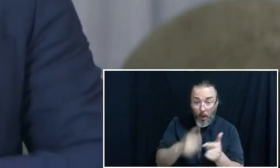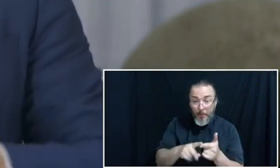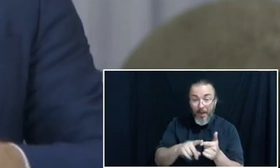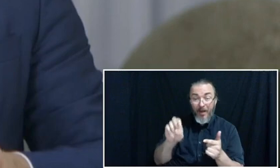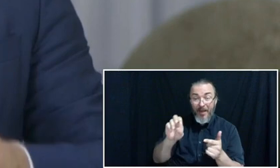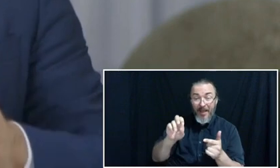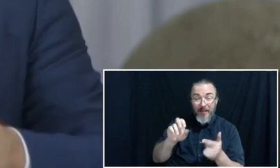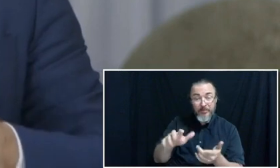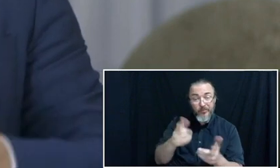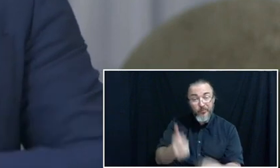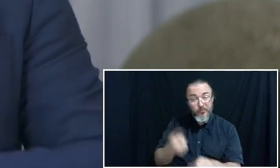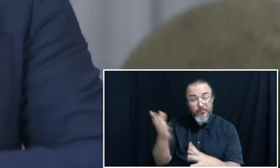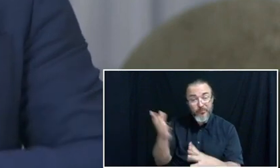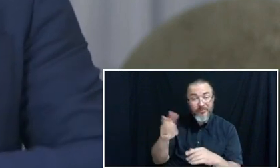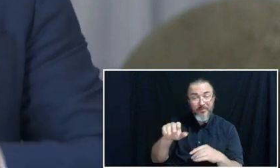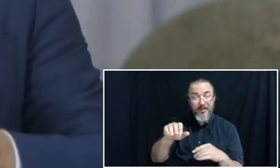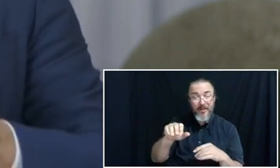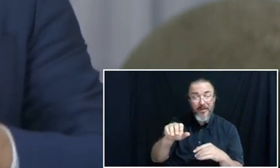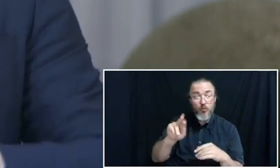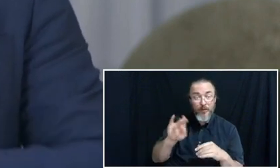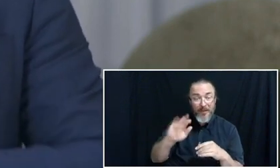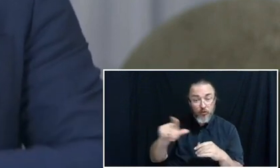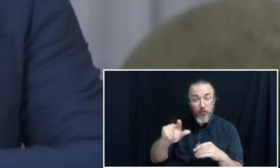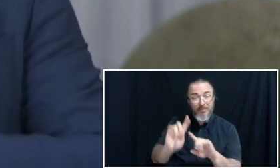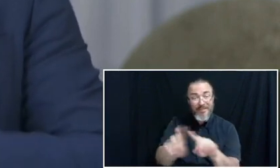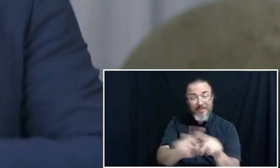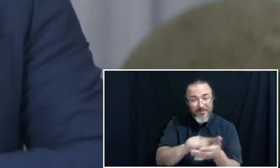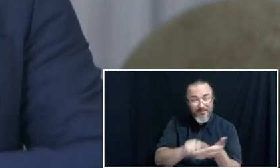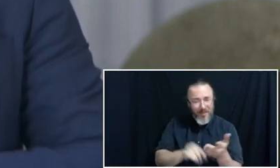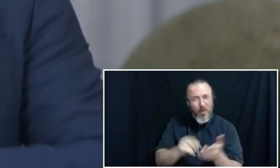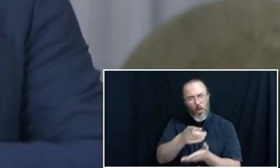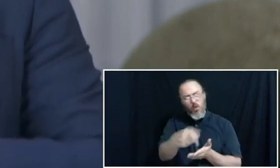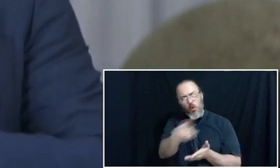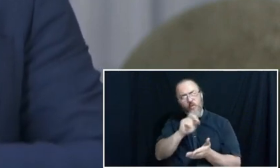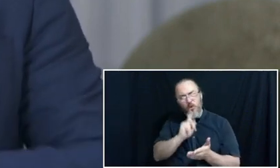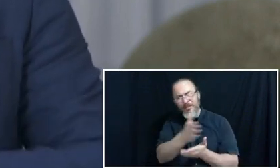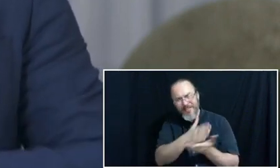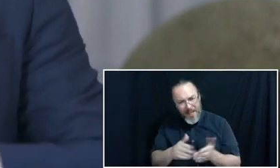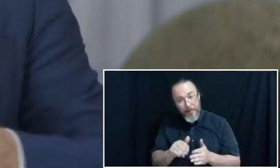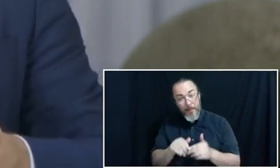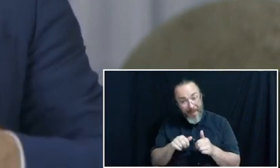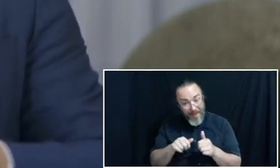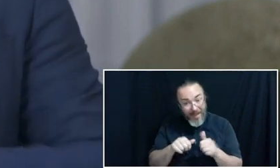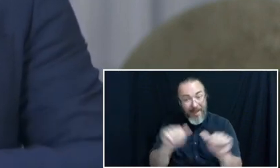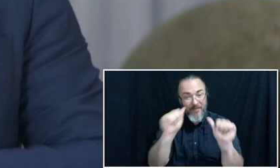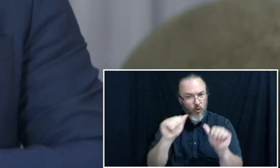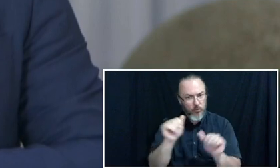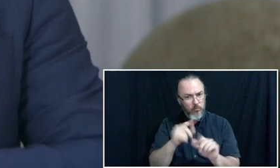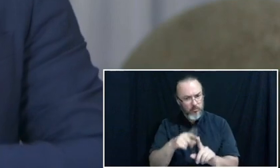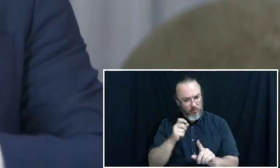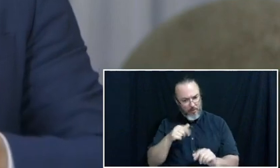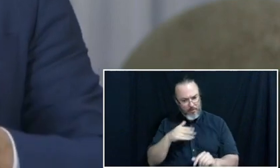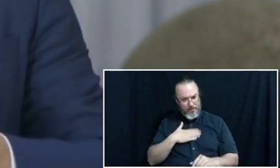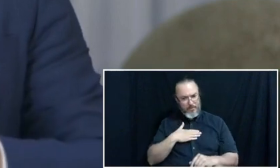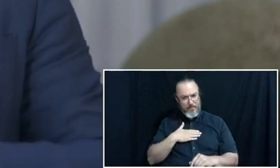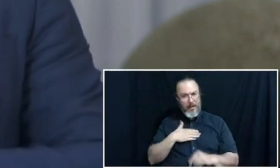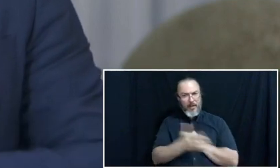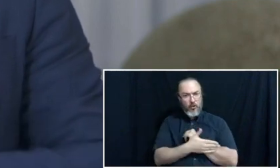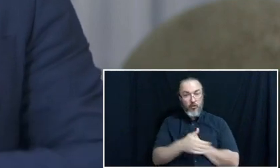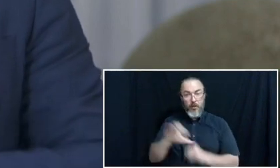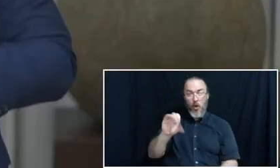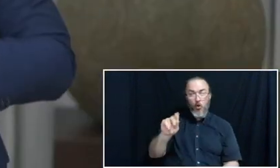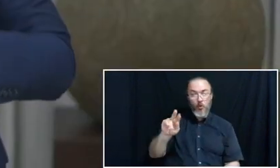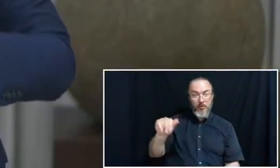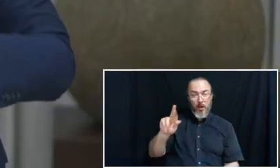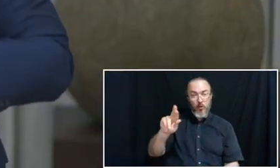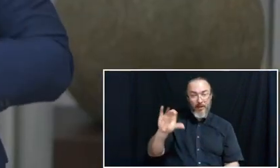mon pays a été le premier pays d'Amérique latine à légaliser le mariage homosexuel. Cela ne représente qu'un exemple de plus de notre attachement à construire une société où toutes